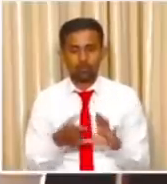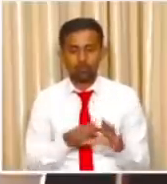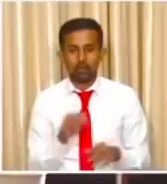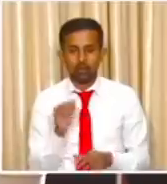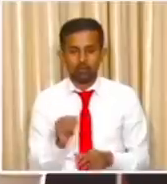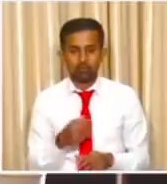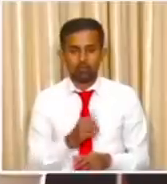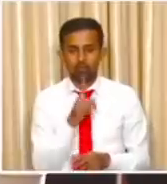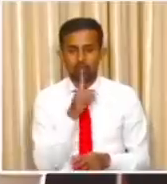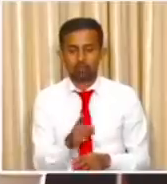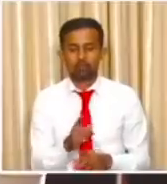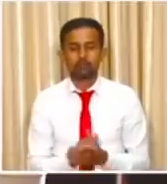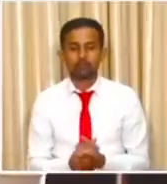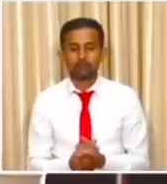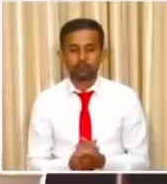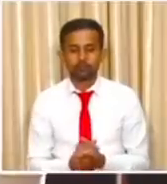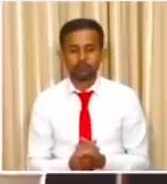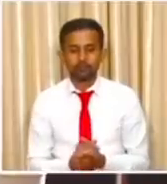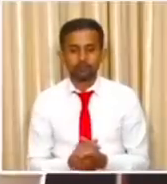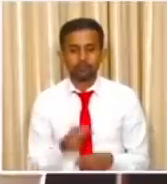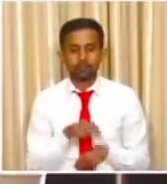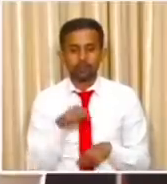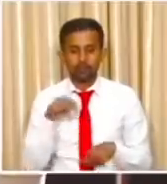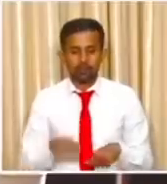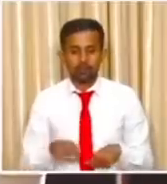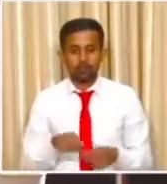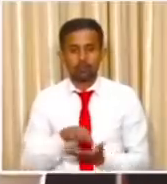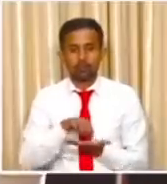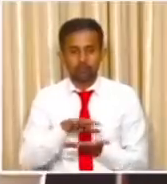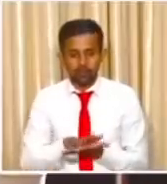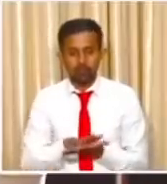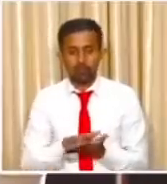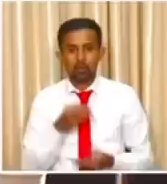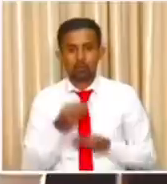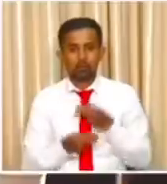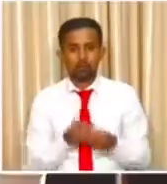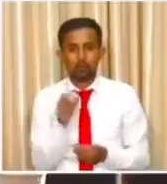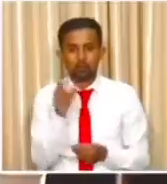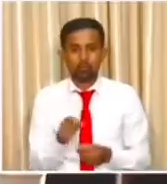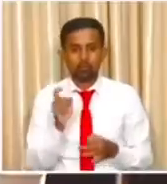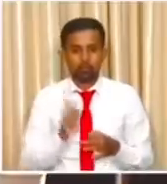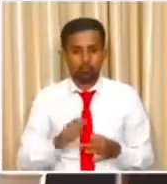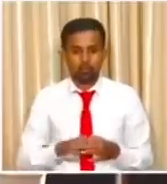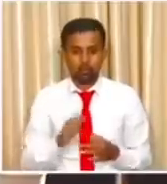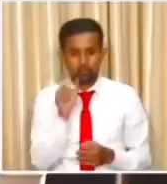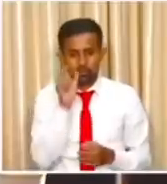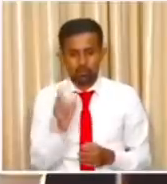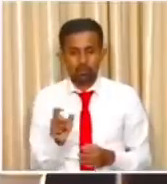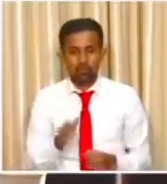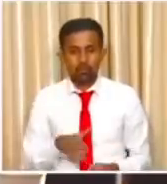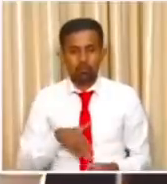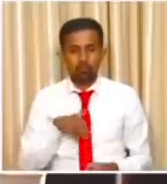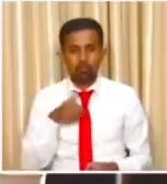මම කියන්නේ දැන් නිශ්චිත වශයෙන් මේ ව්‍යවසායකයන් මුහුණ දී තිබෙන ප්‍රශ්නය ගත්තොත් ප්‍රධාන